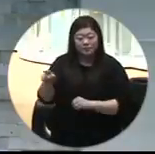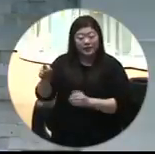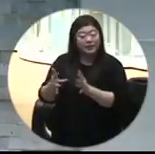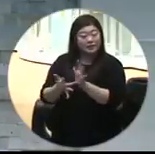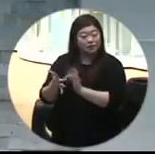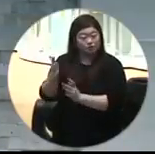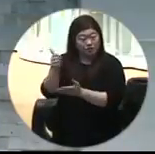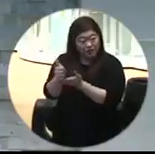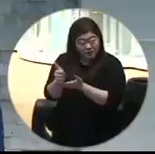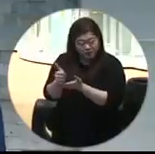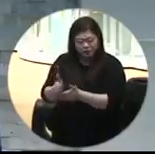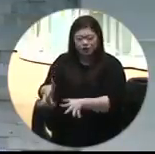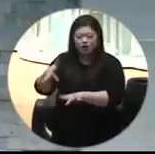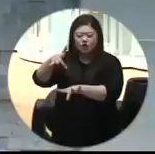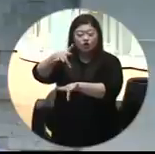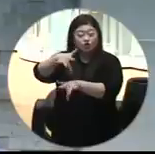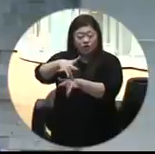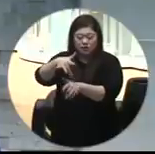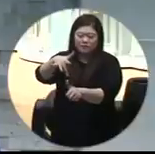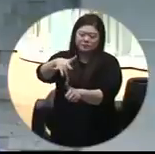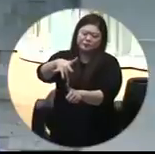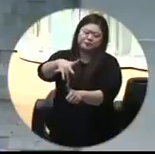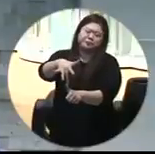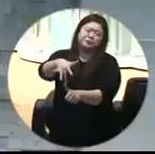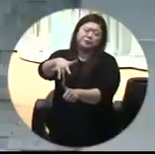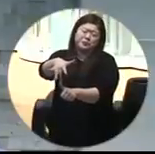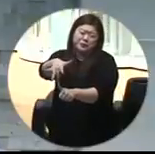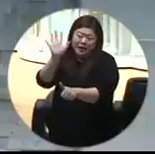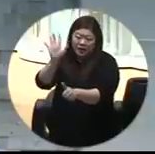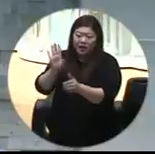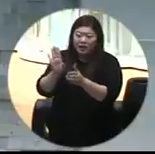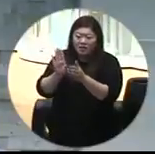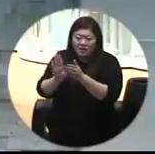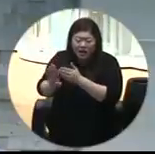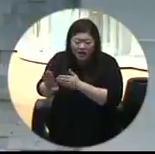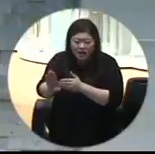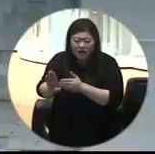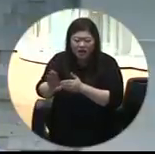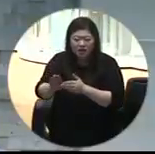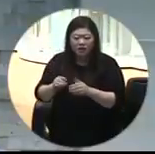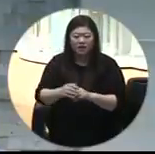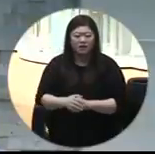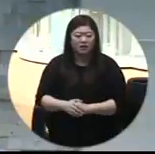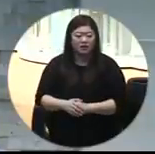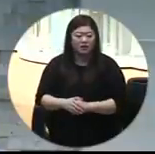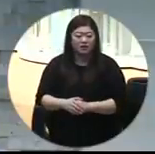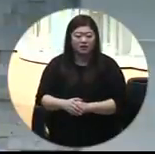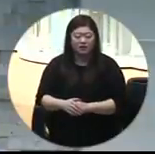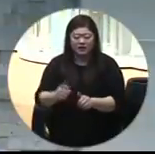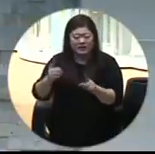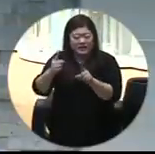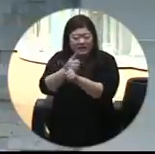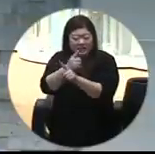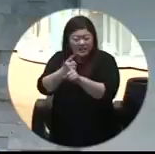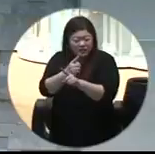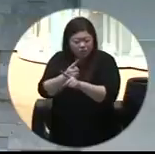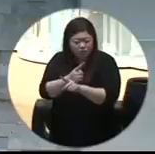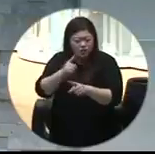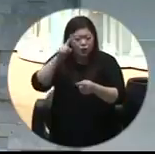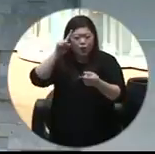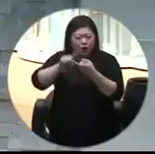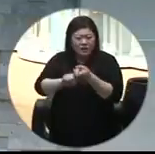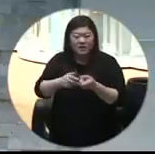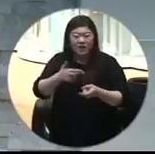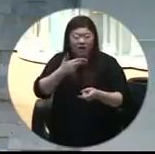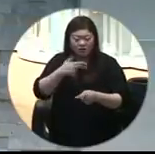쫓아내면서 이 사람의 치유에 관심이 없었던 모든 사회를 심판한